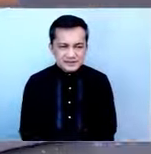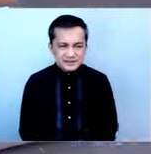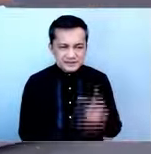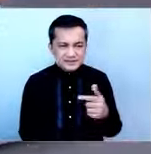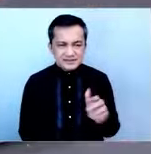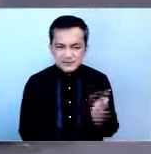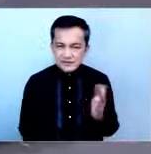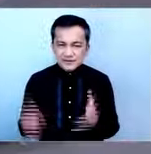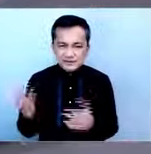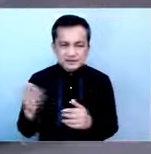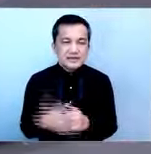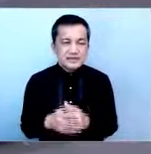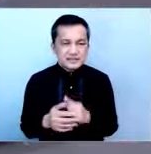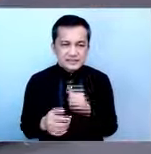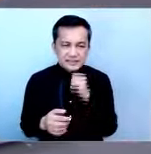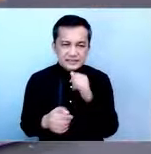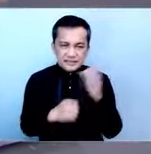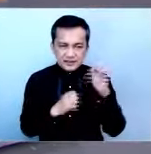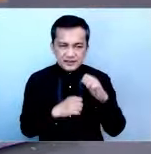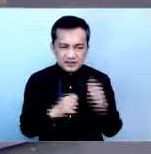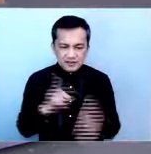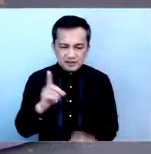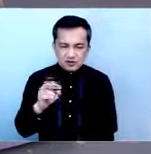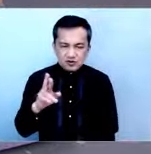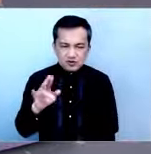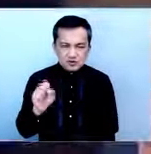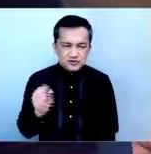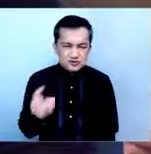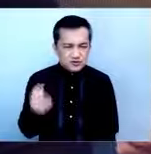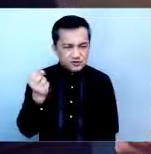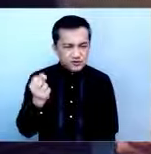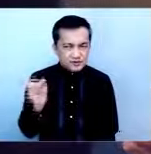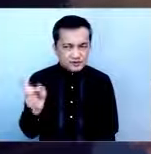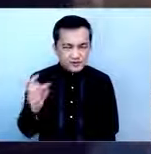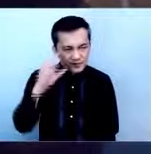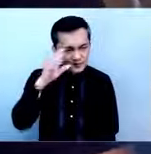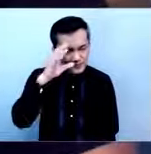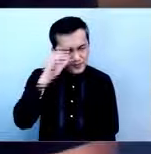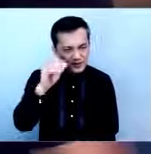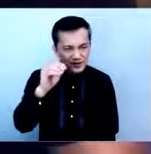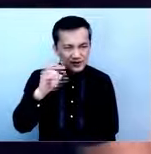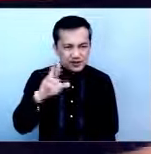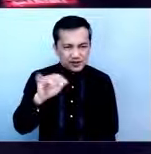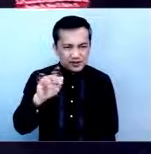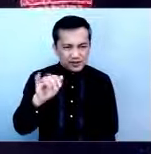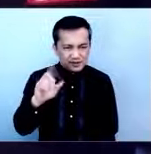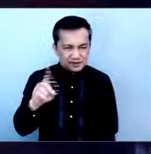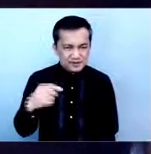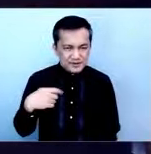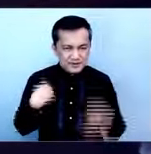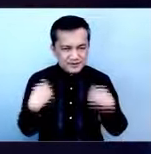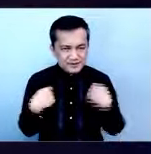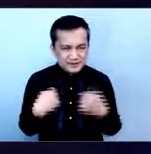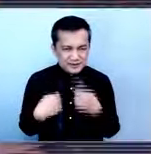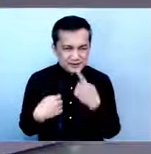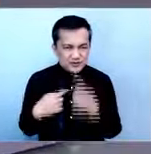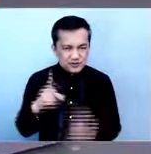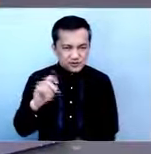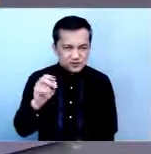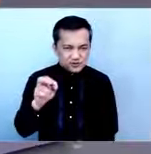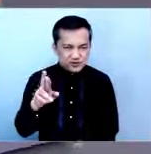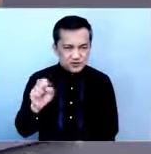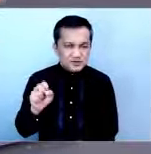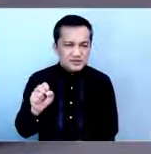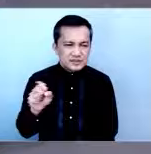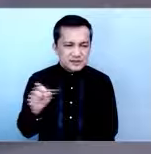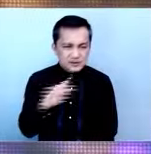Good morning po! Sa totoo lang, hindi ko in-expect na ang Dolores Kakanin owner ay si Raymond. Na talagang baget! Sino po ba si Dolores? Si Dolores